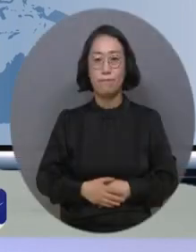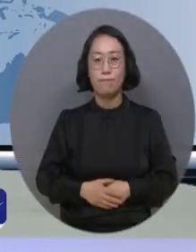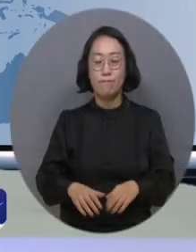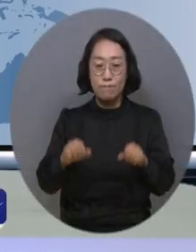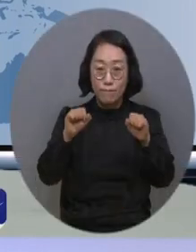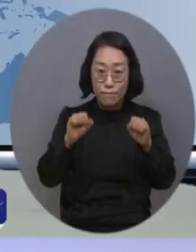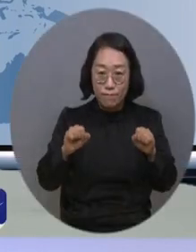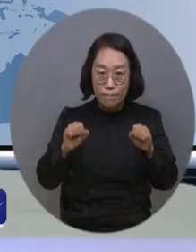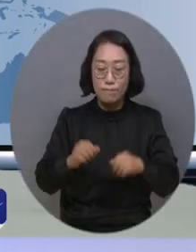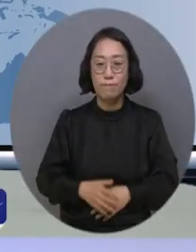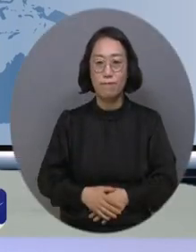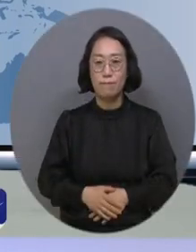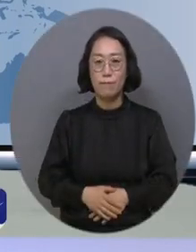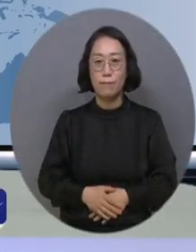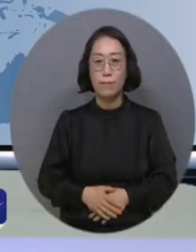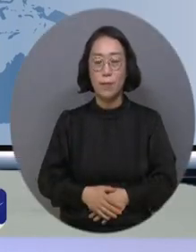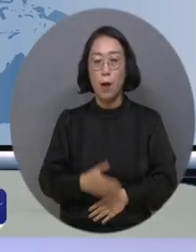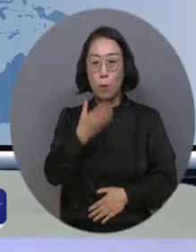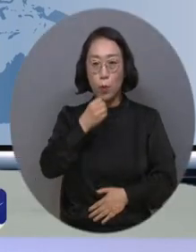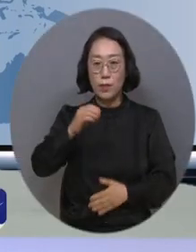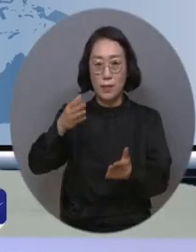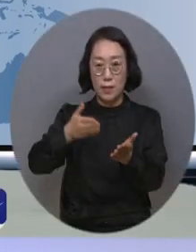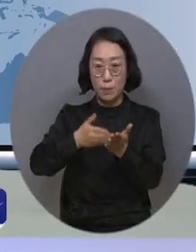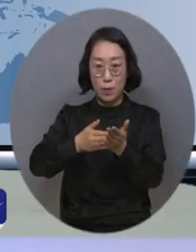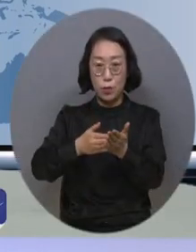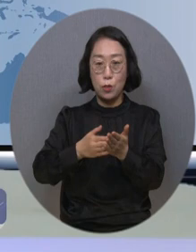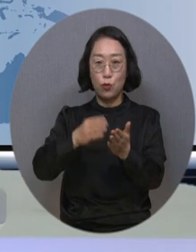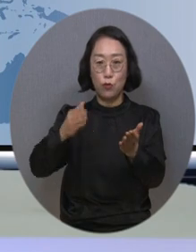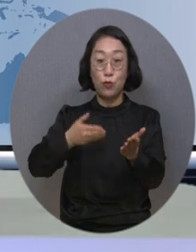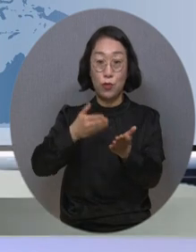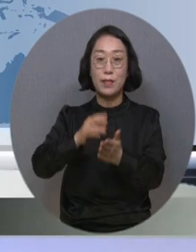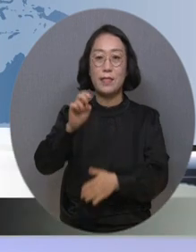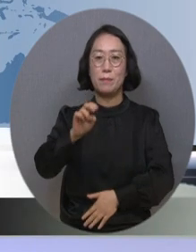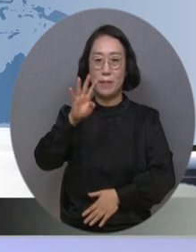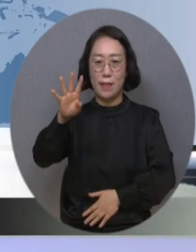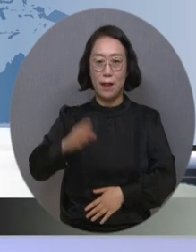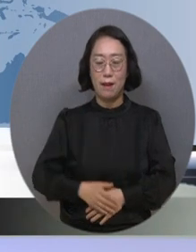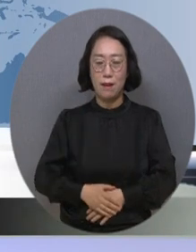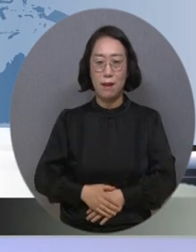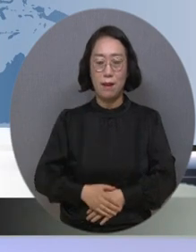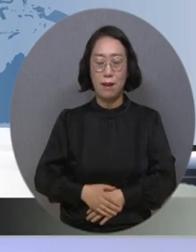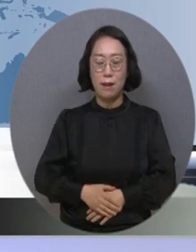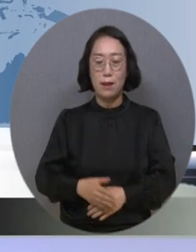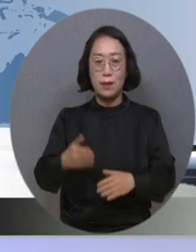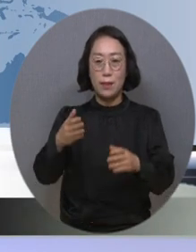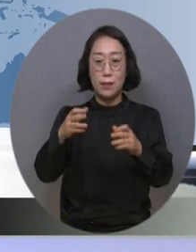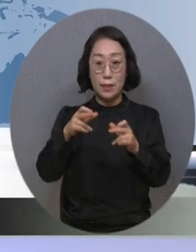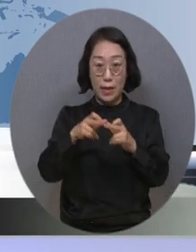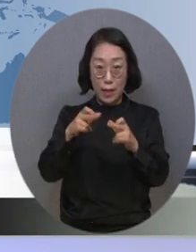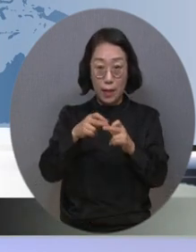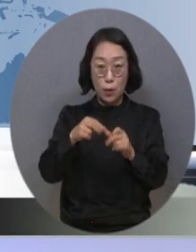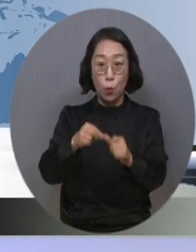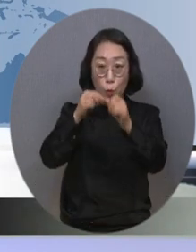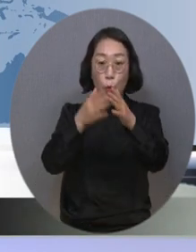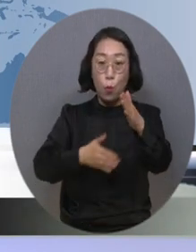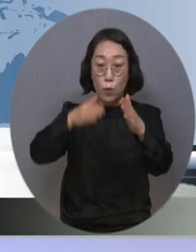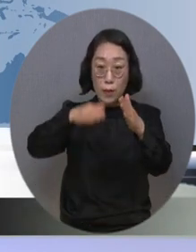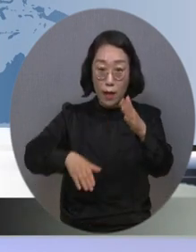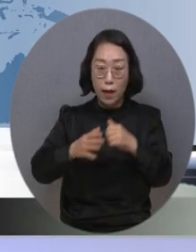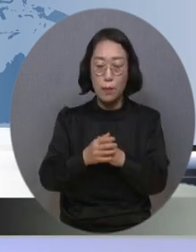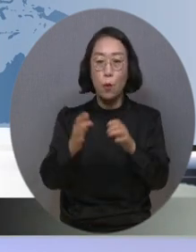시청자 여러분 안녕하십니까 WBC 복제티비 뉴스 24입니다 한국장애인고용공단이 온라인 장애인